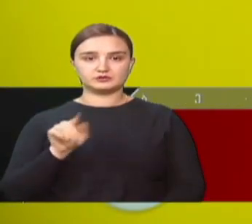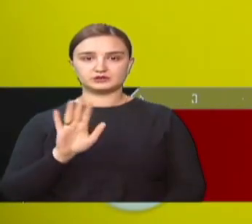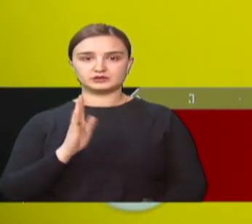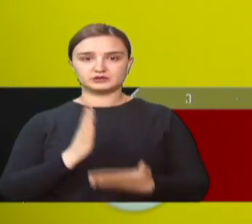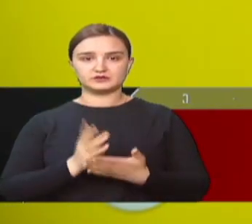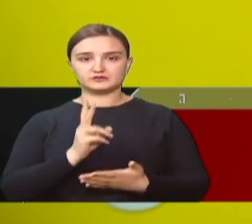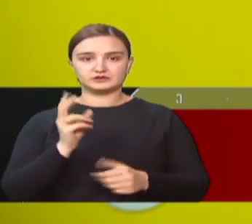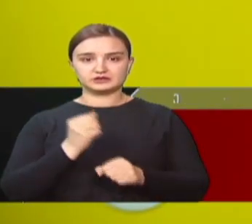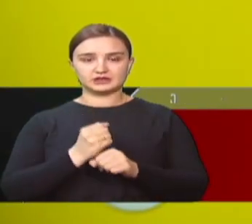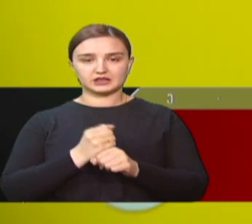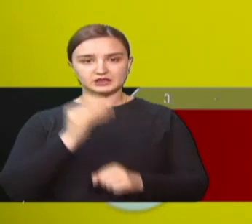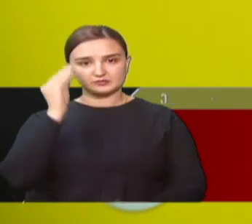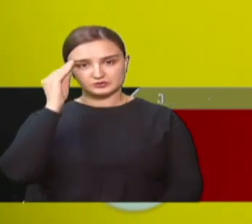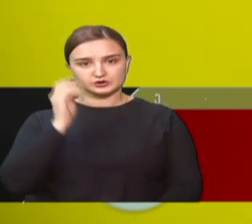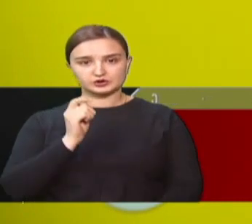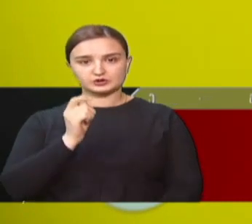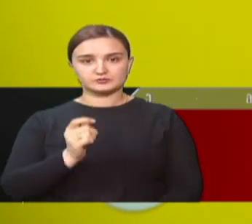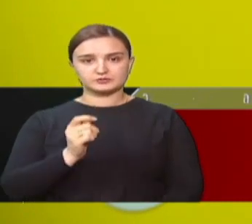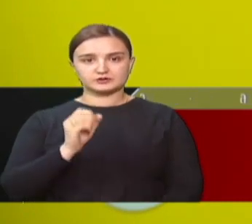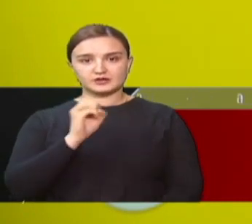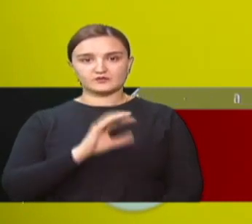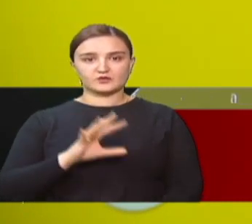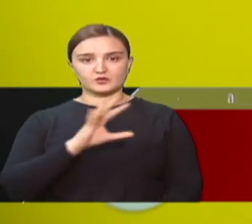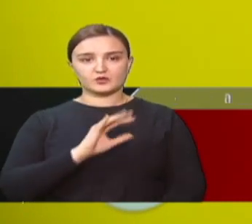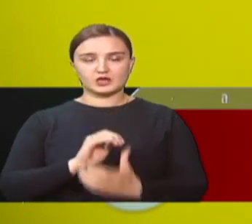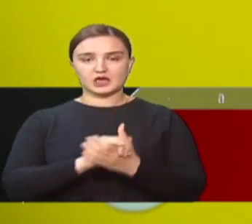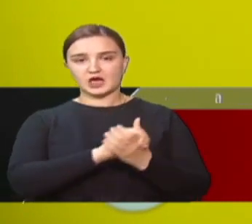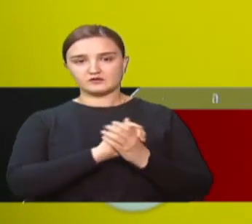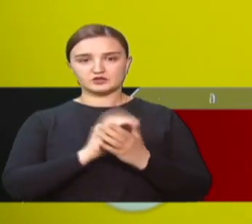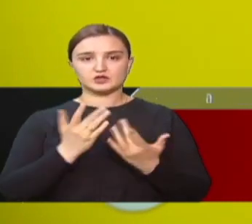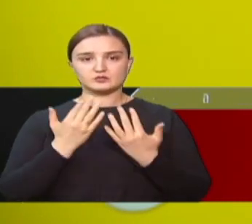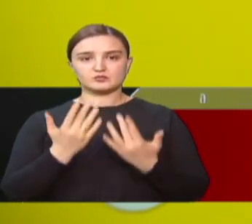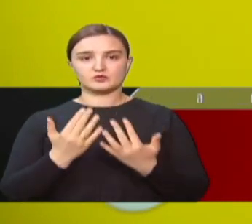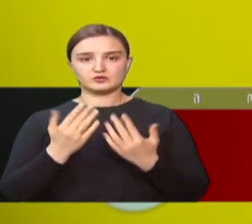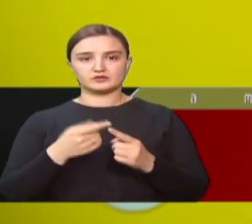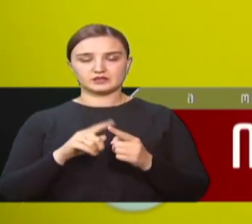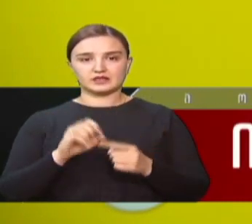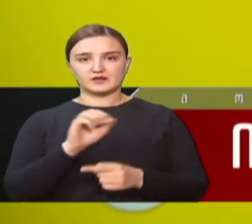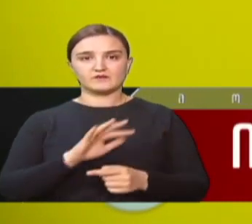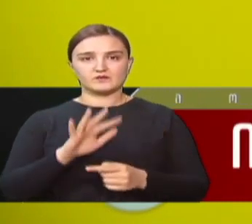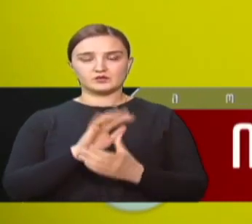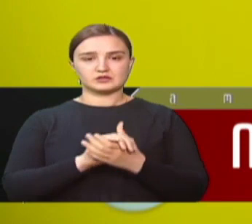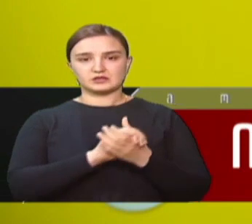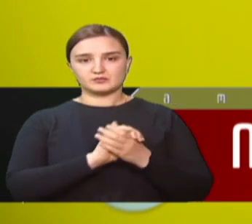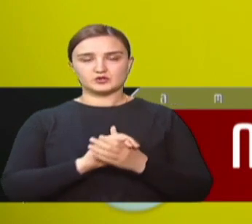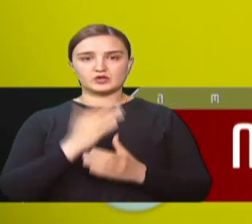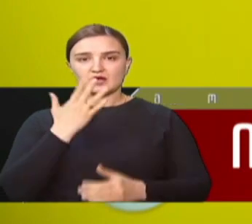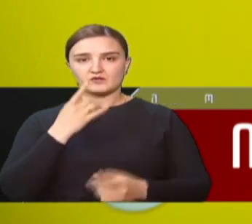აკეთებს შეფასებას ევროკავშირის მოთხოვნების შესრულებაზე, ანუ ევროსაბჭო სხვა არის და ევროკავშირი სხვა არის,